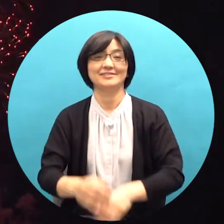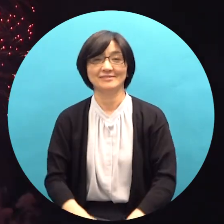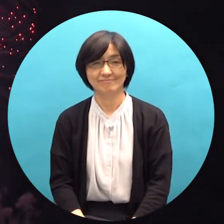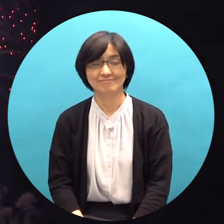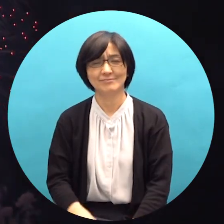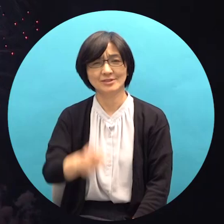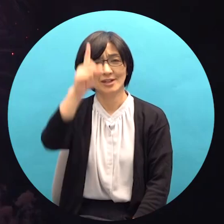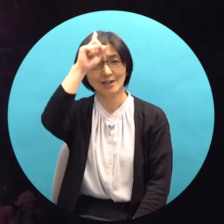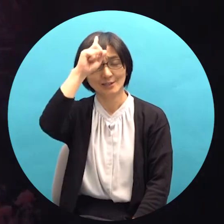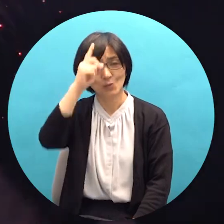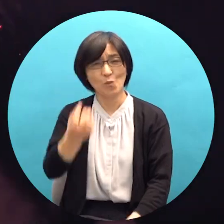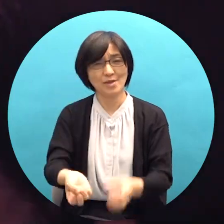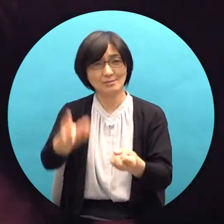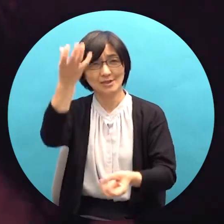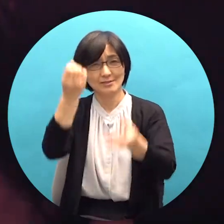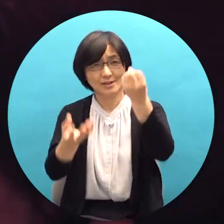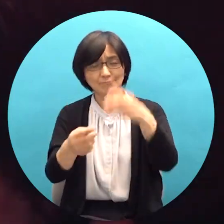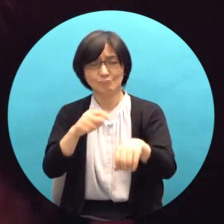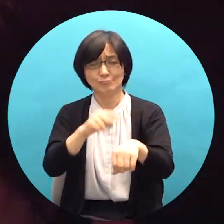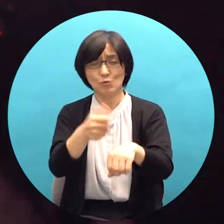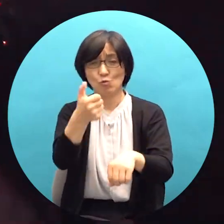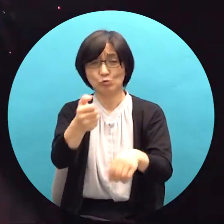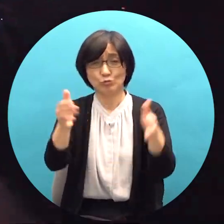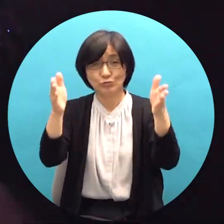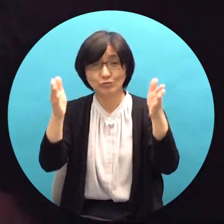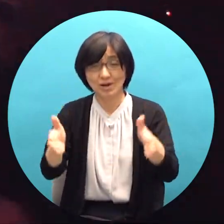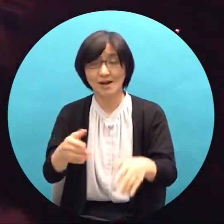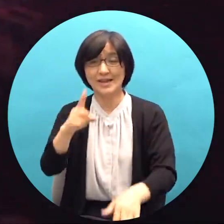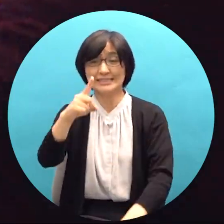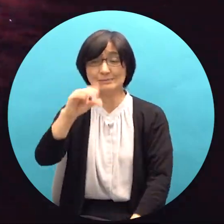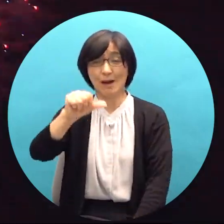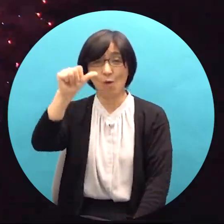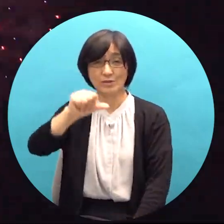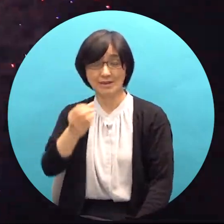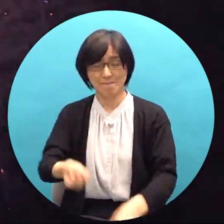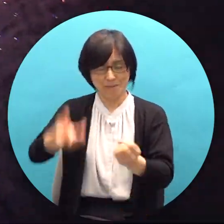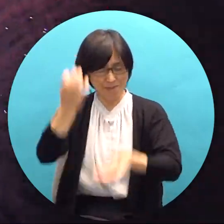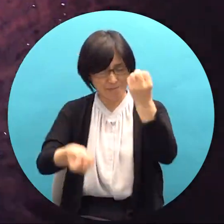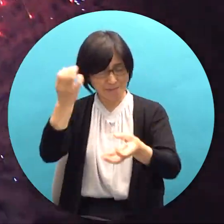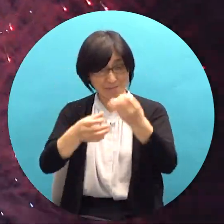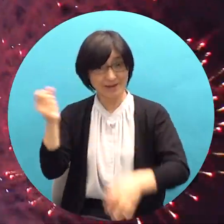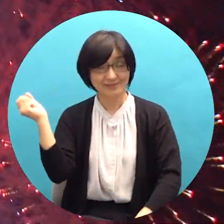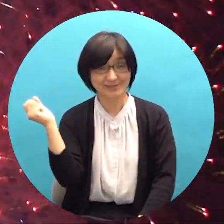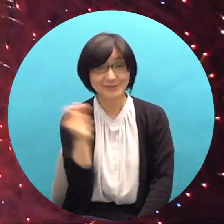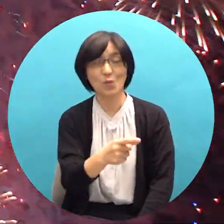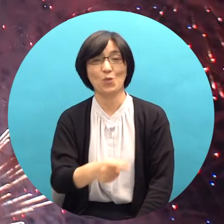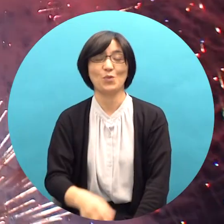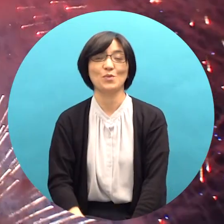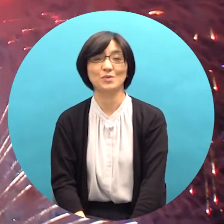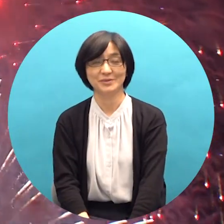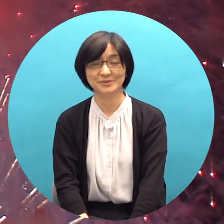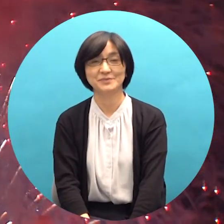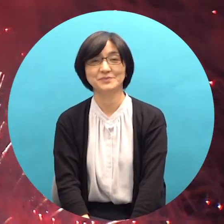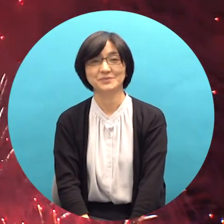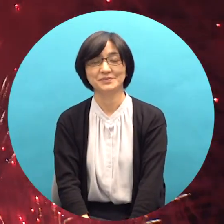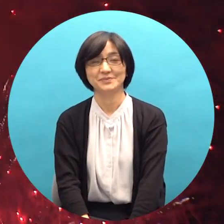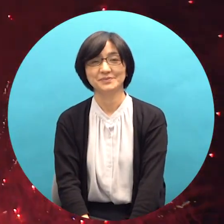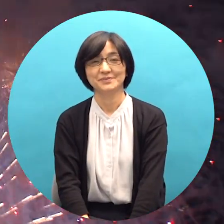崎の大花火大会は50分の間に1万5000発を打ち上げる大変スピーディーな花火大会となっ